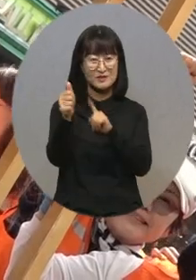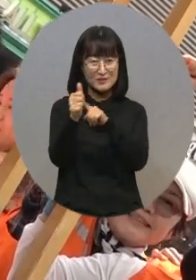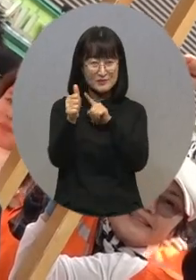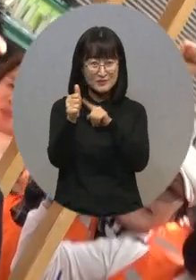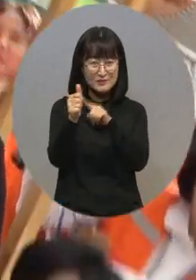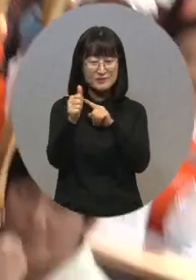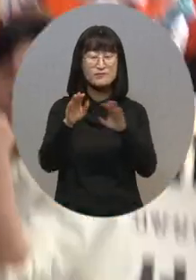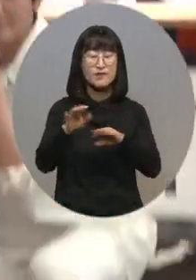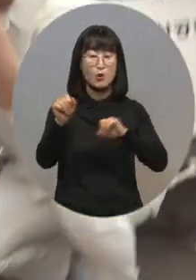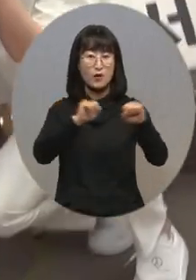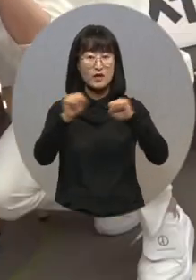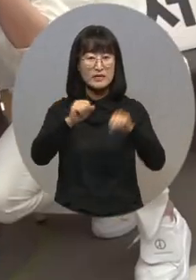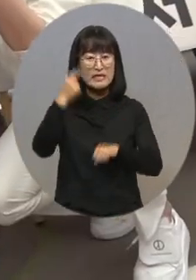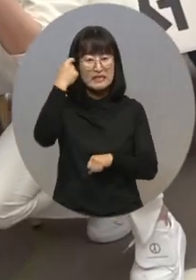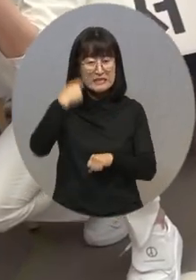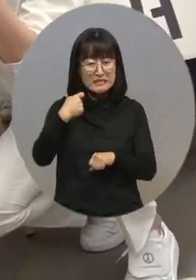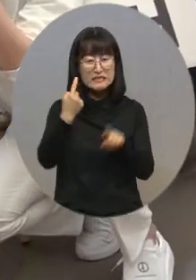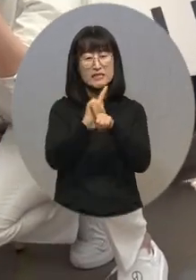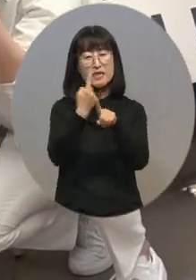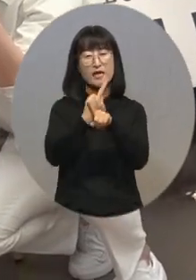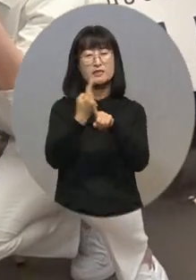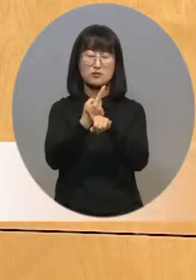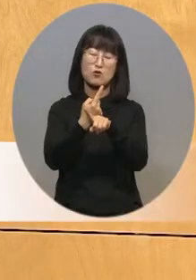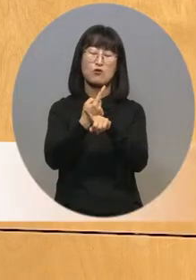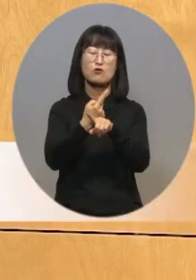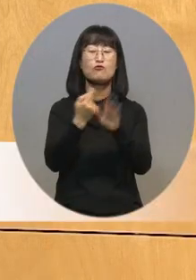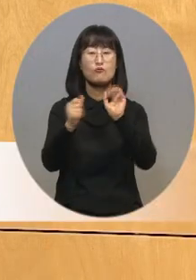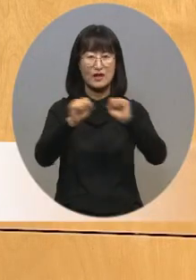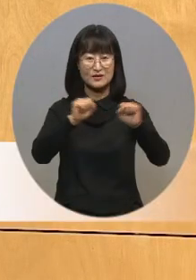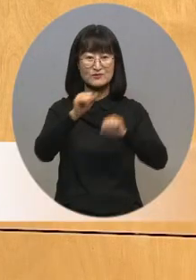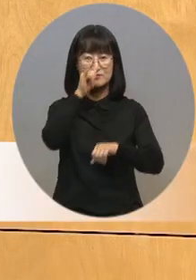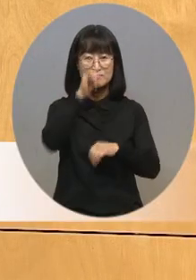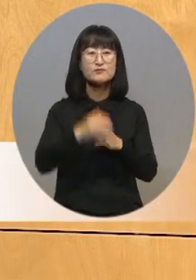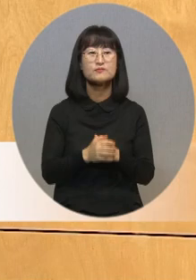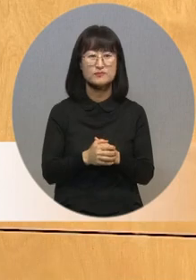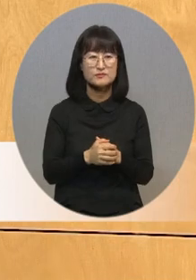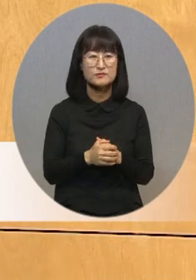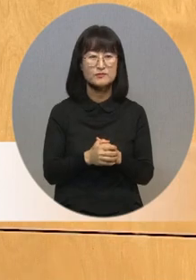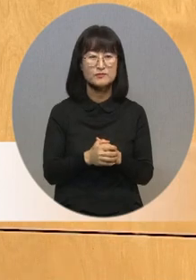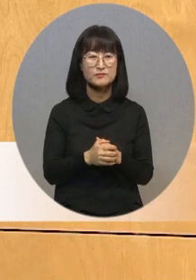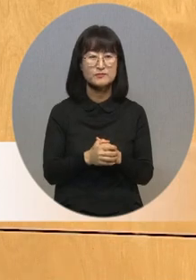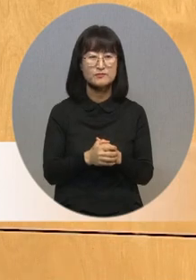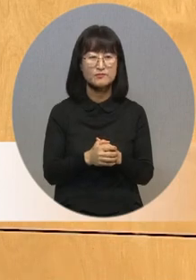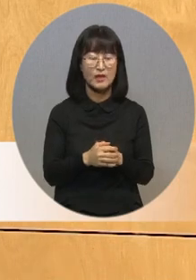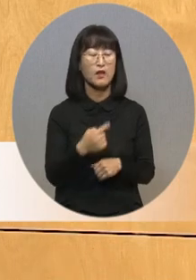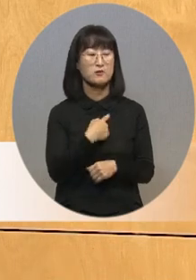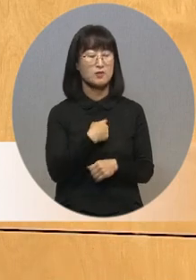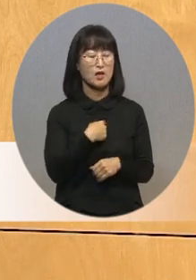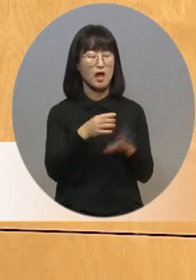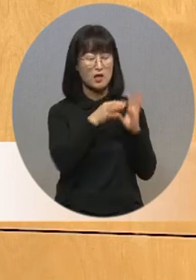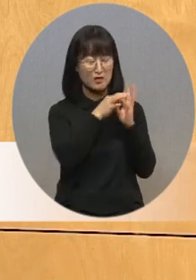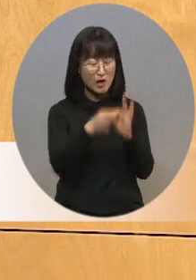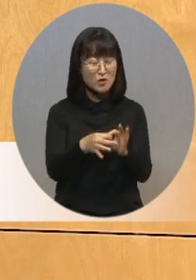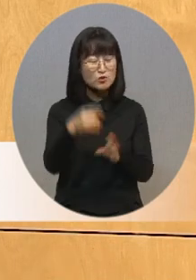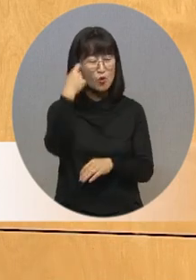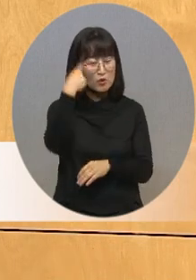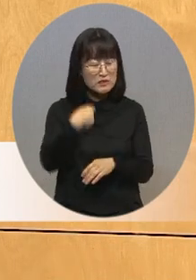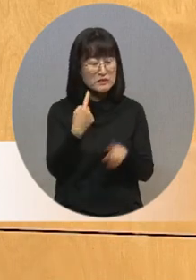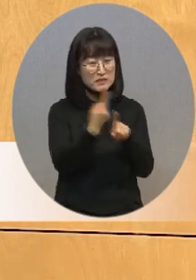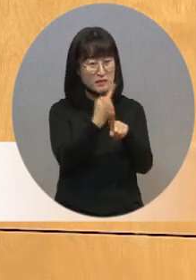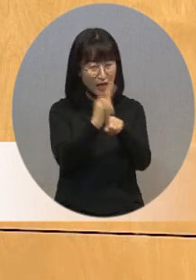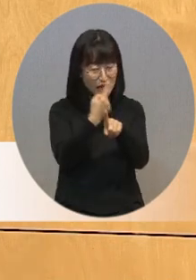장애인 인식 개선 캠페인을 선보였습니다. 이 장애인 프로젝트 계속 제가 인식 개선 프로젝트 계속 할